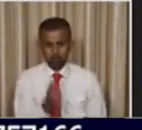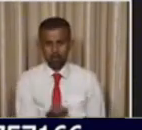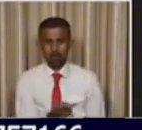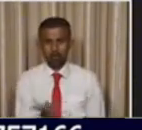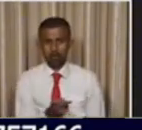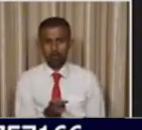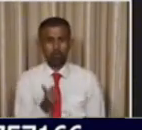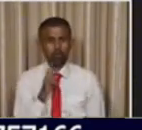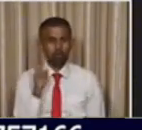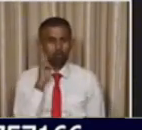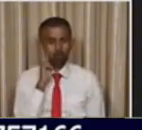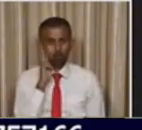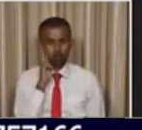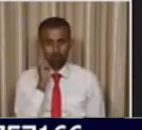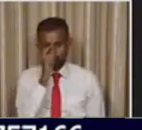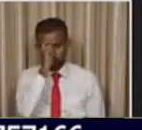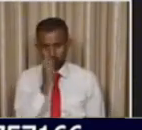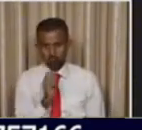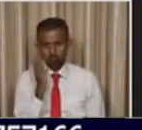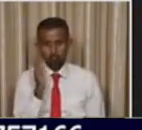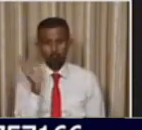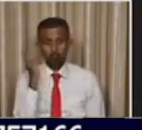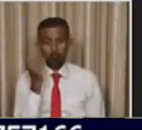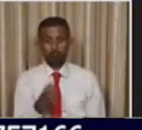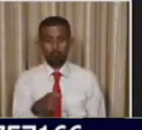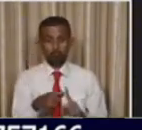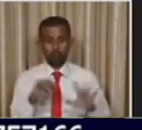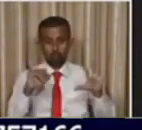விக்ரமசிங்கவினுடைய விசேட நிதி ஒதுக்கீடு கிடைத்திருப்பதாக 6 கோடி கிடைத்திருப்பதாக